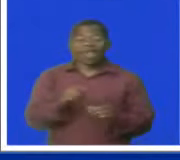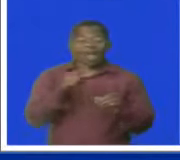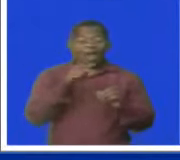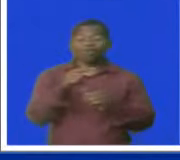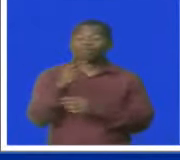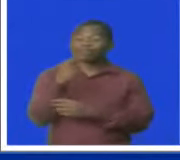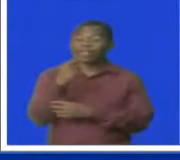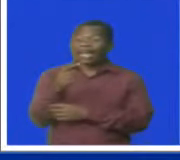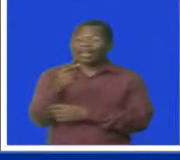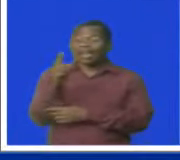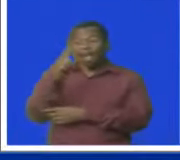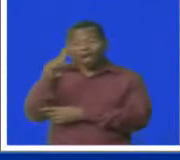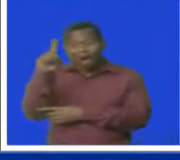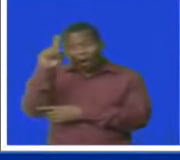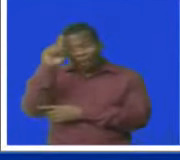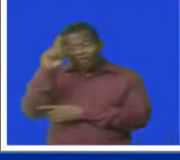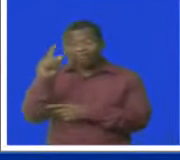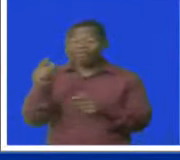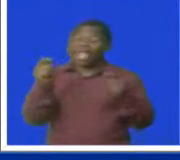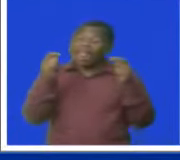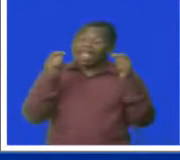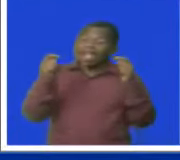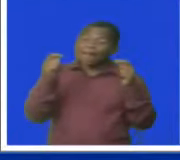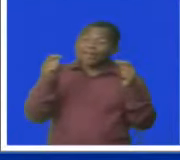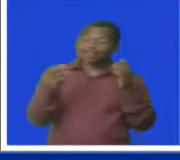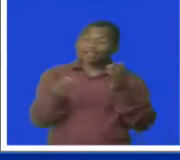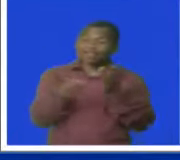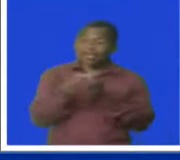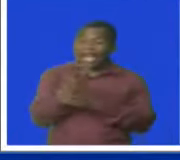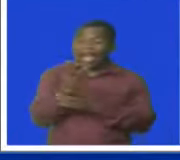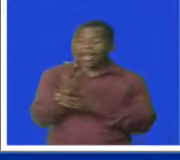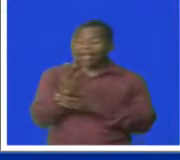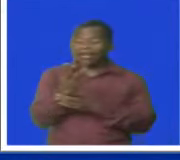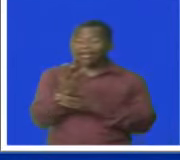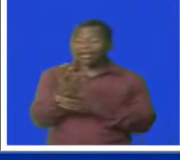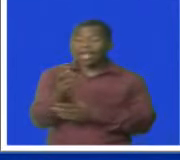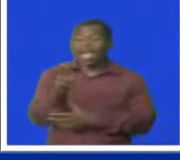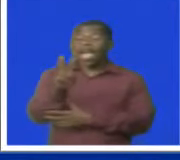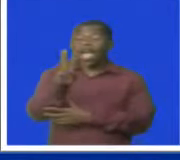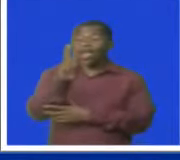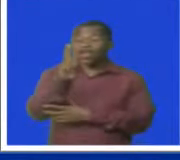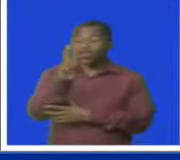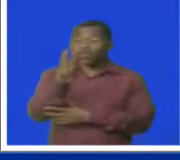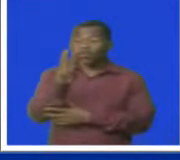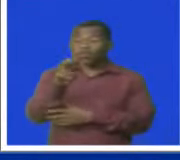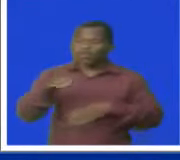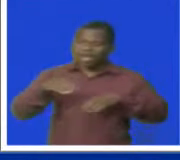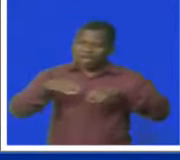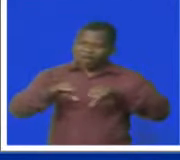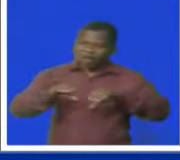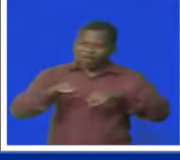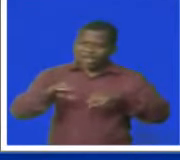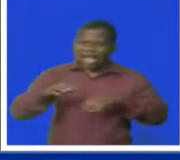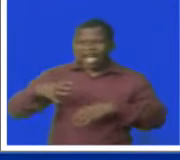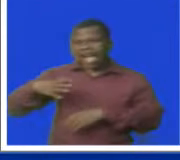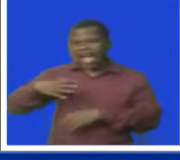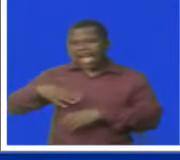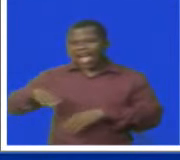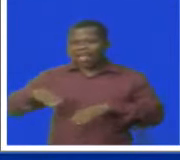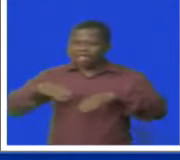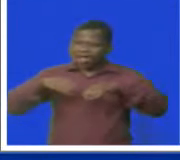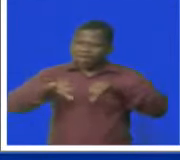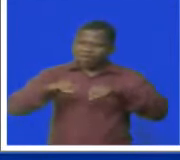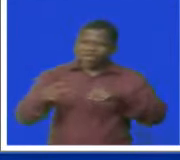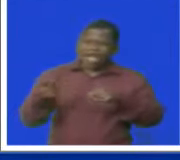mkhankaso uqala etinkundleni letimbili lokuyishiselweni 2 namkhiweni usetawe nabela kutotonke etinkundla delive. Etindzabeni kubika